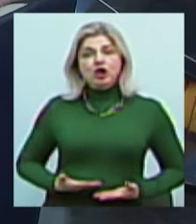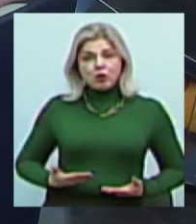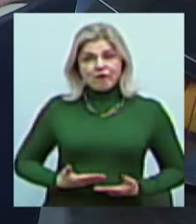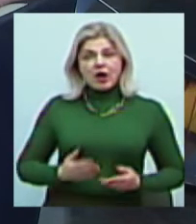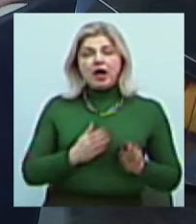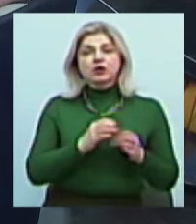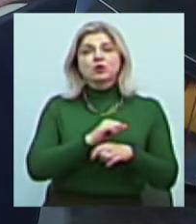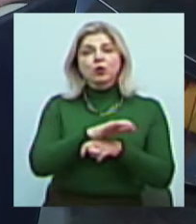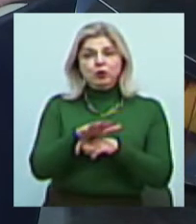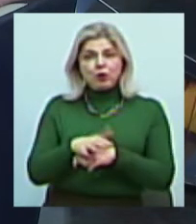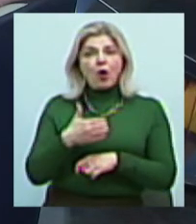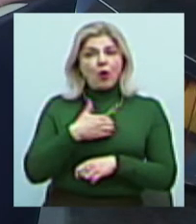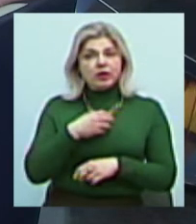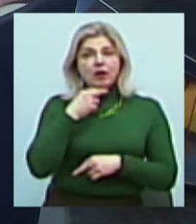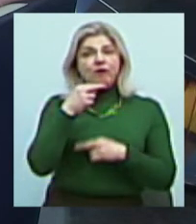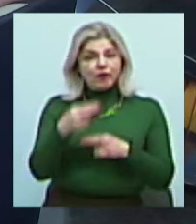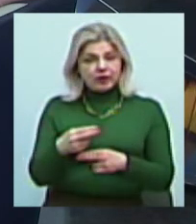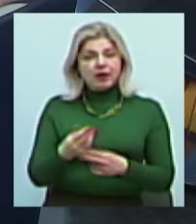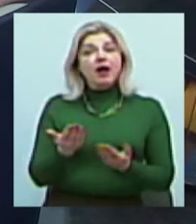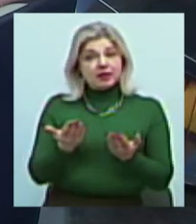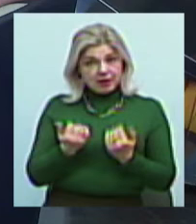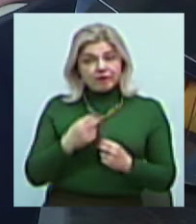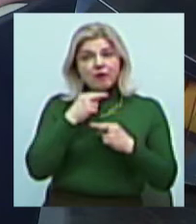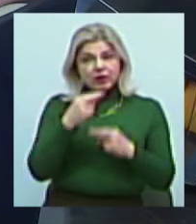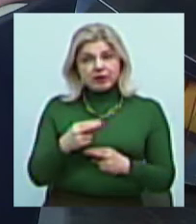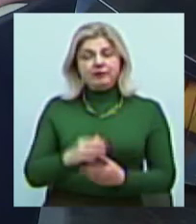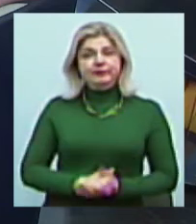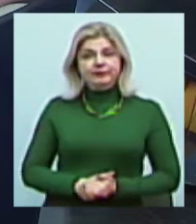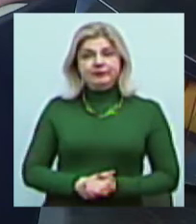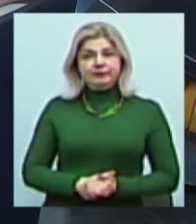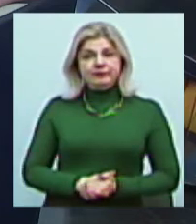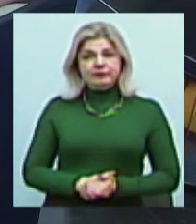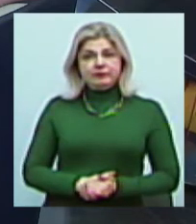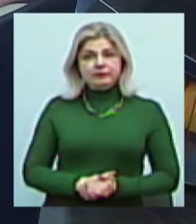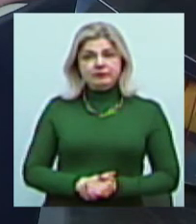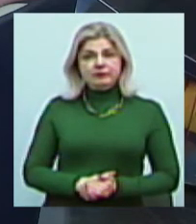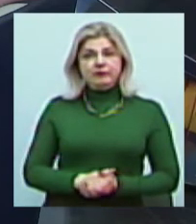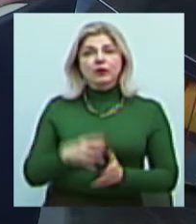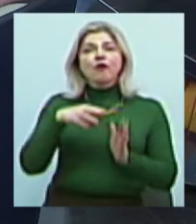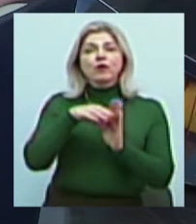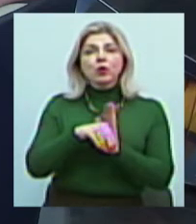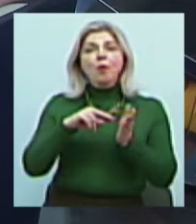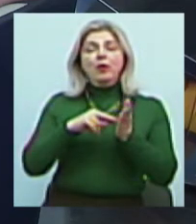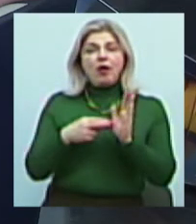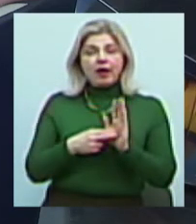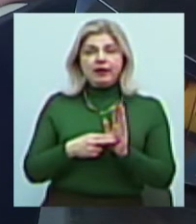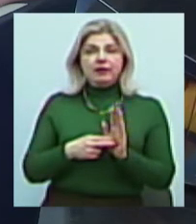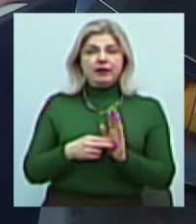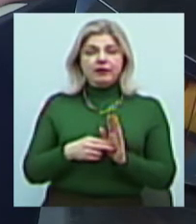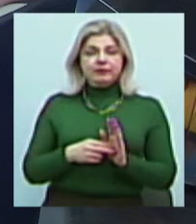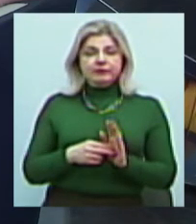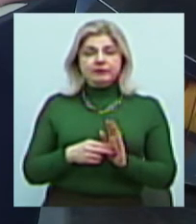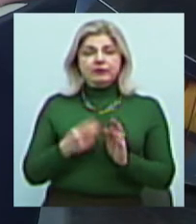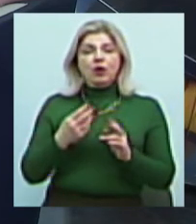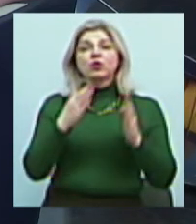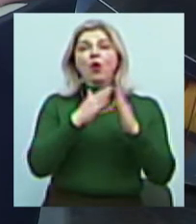хотіла б звернути увагу. Давайте там звернемо включено, увагу глядачів. Включено проекти, які